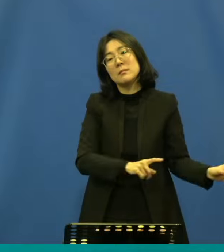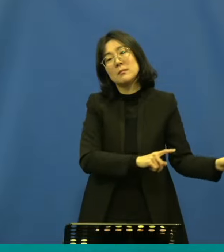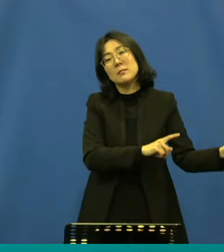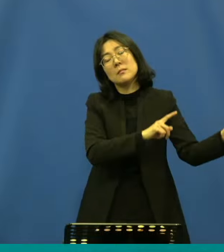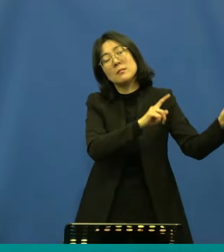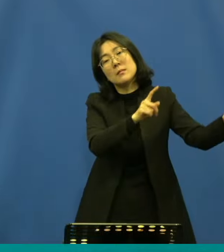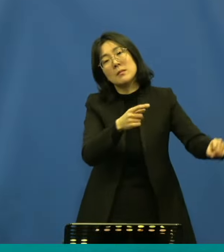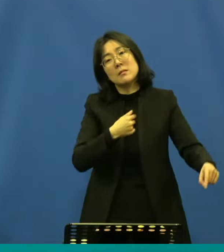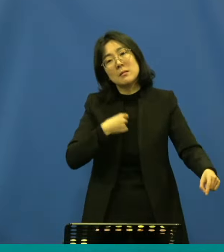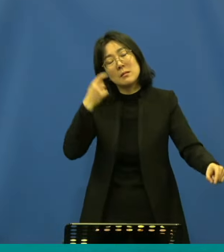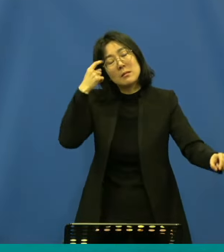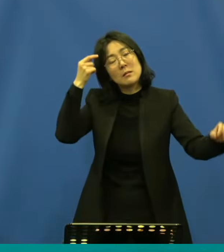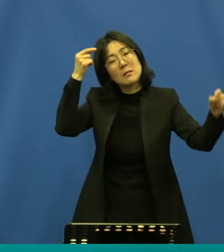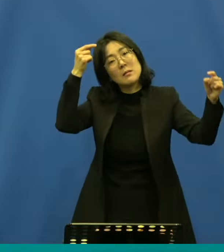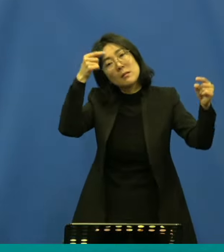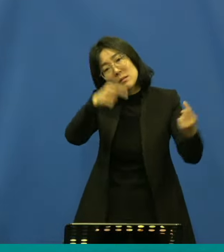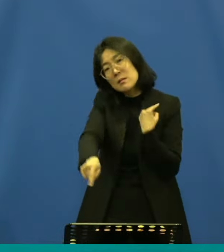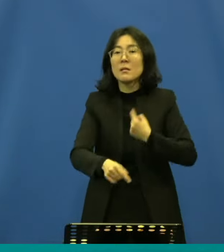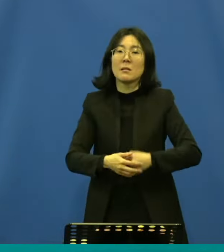그런데 그가 진짜 놀란 것은